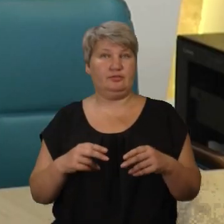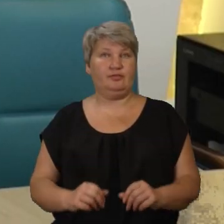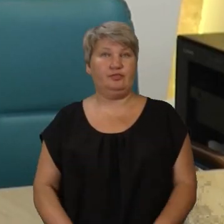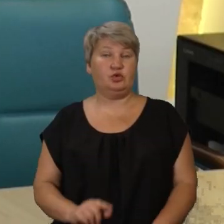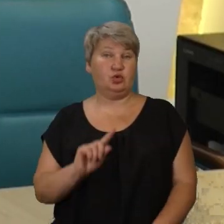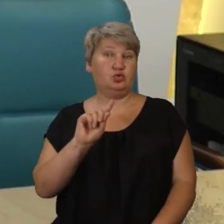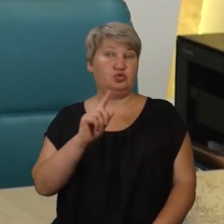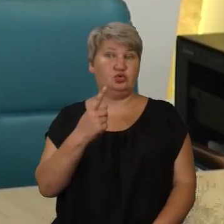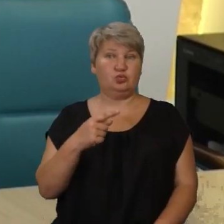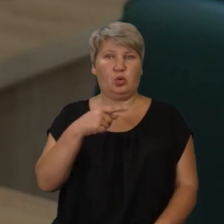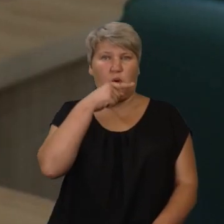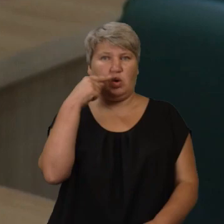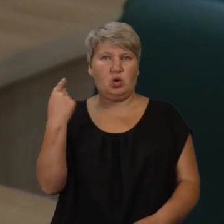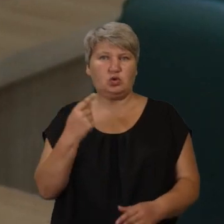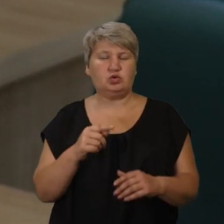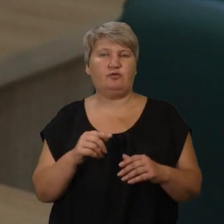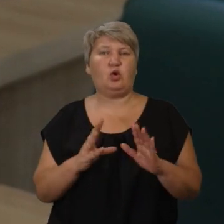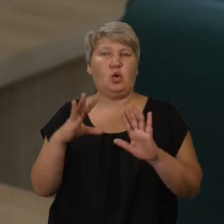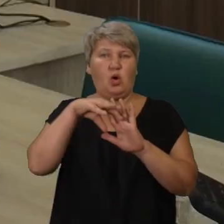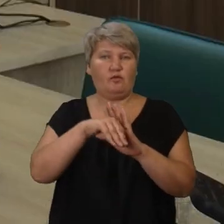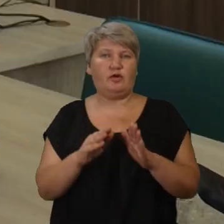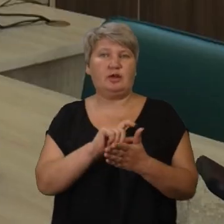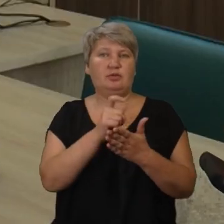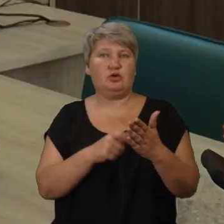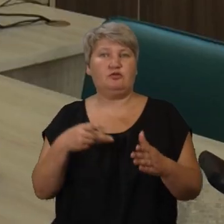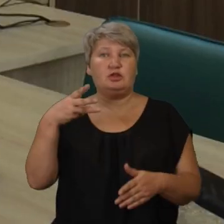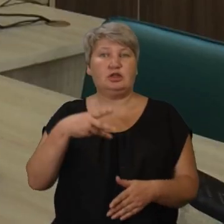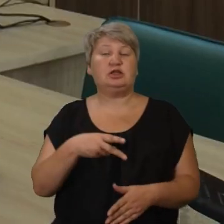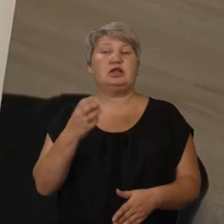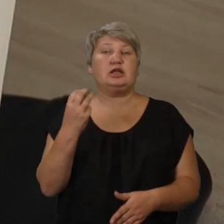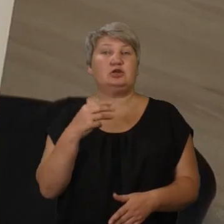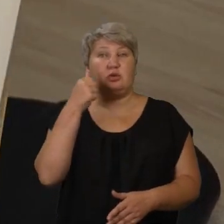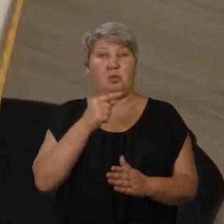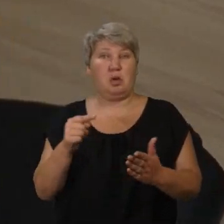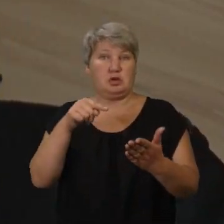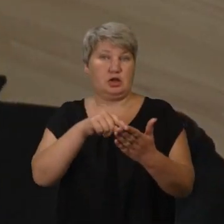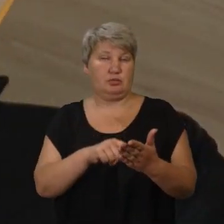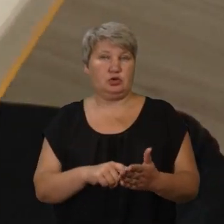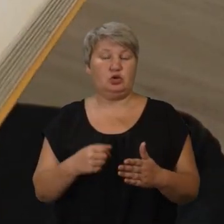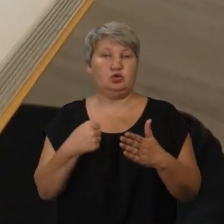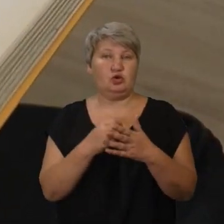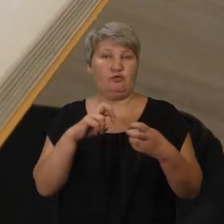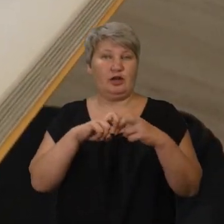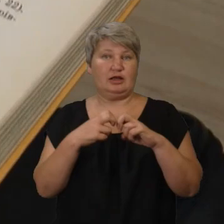чому русифіковані підручники 2013 року потрапили до Франківських п’ятикласників